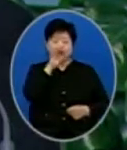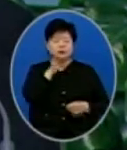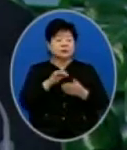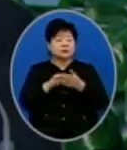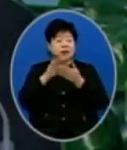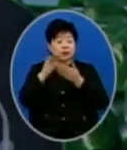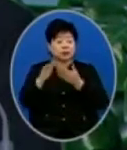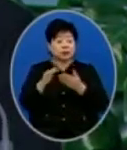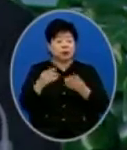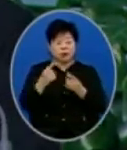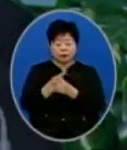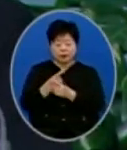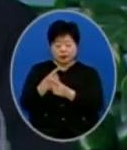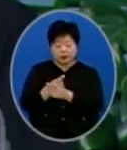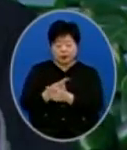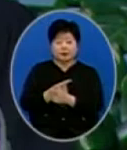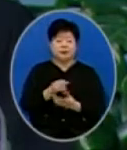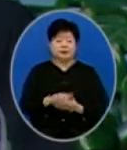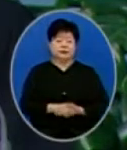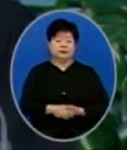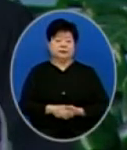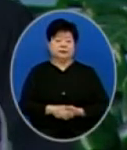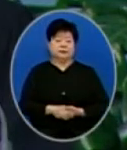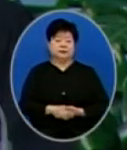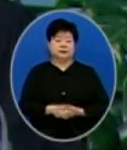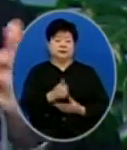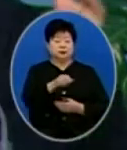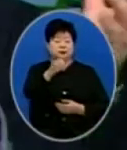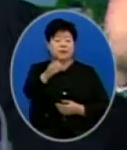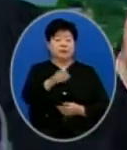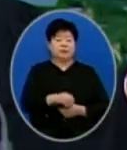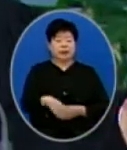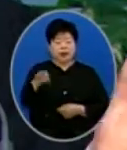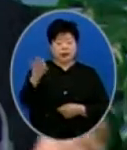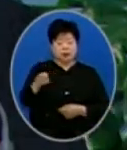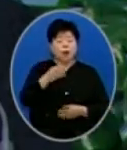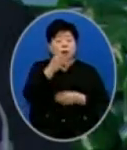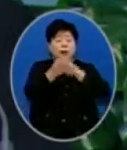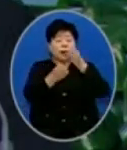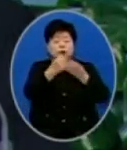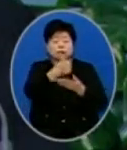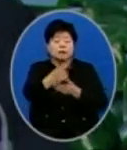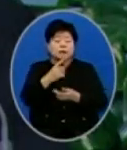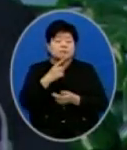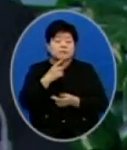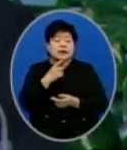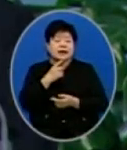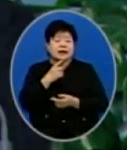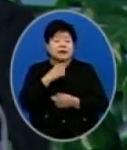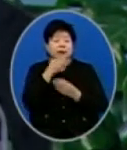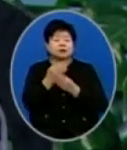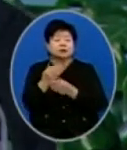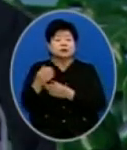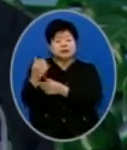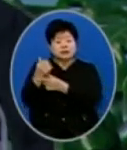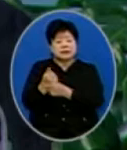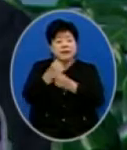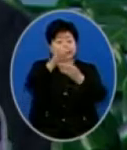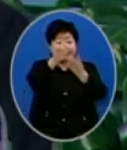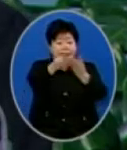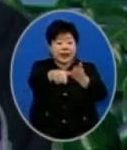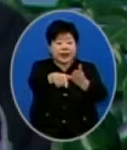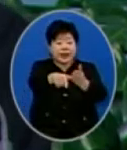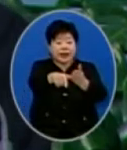나서 깨어지고 낮아지고 그가 주님 앞에서 아무것도 아님을 고백하고 주님만 전적으로 의지하게 된 그때